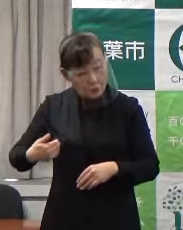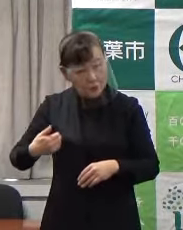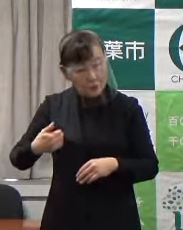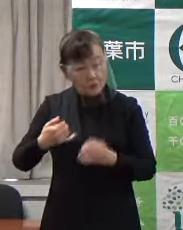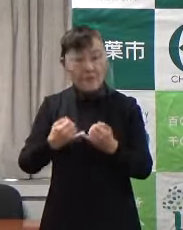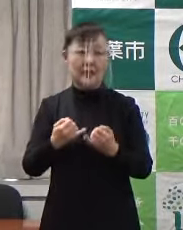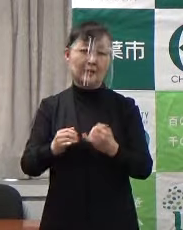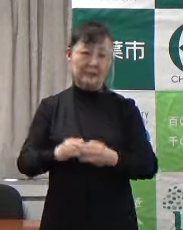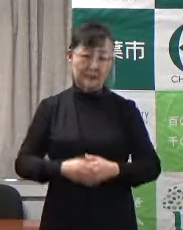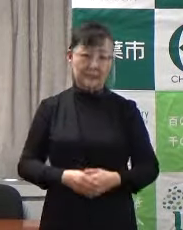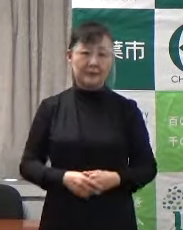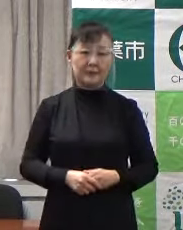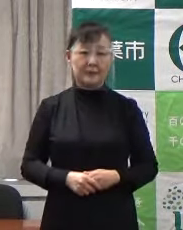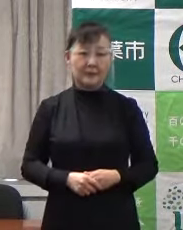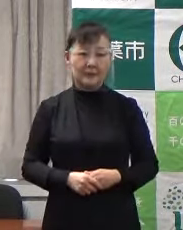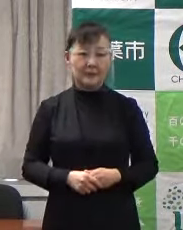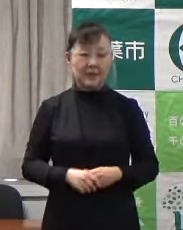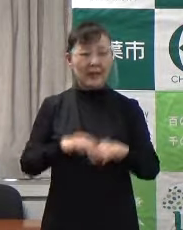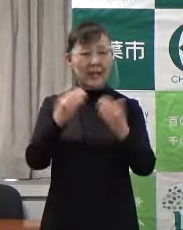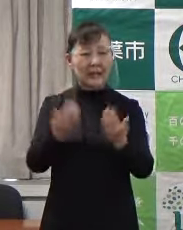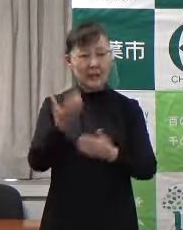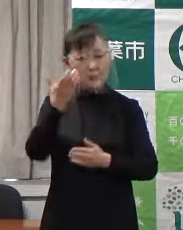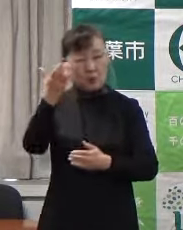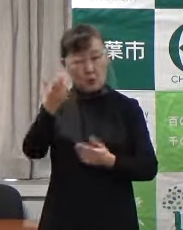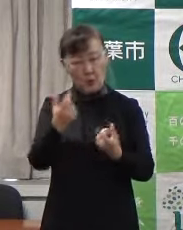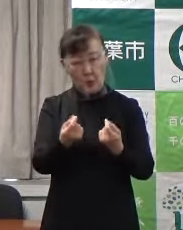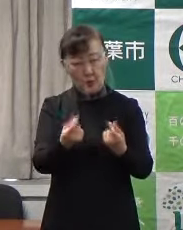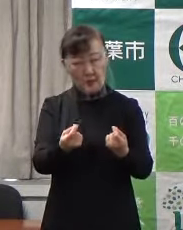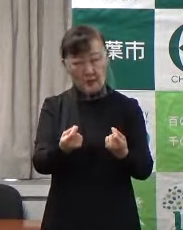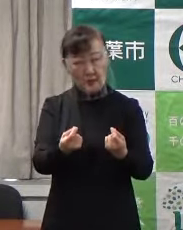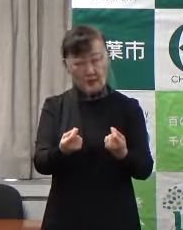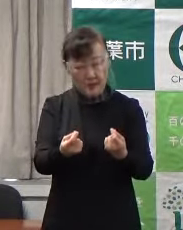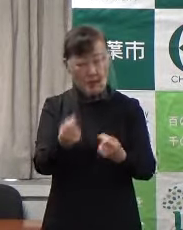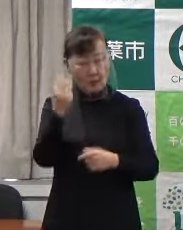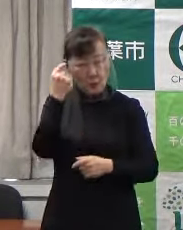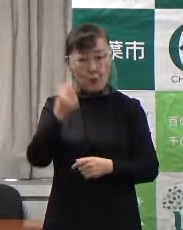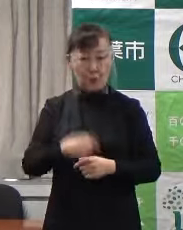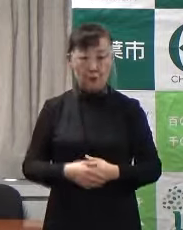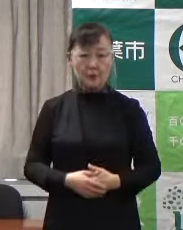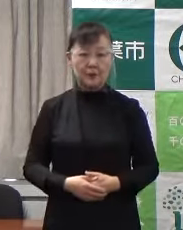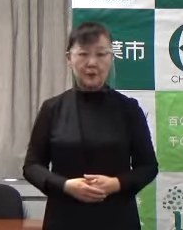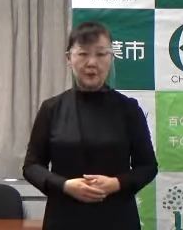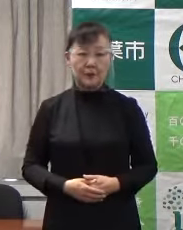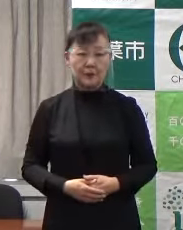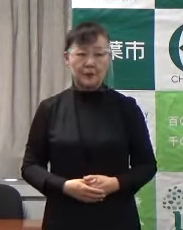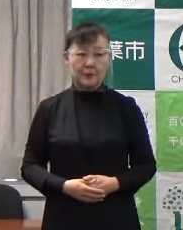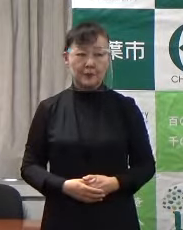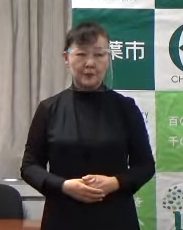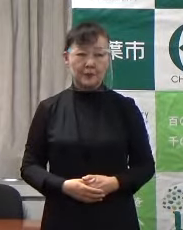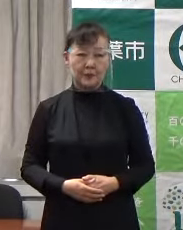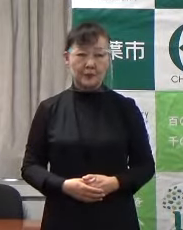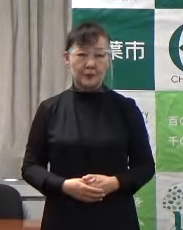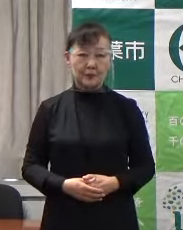じです、これは大体予想通りではもちろんあるんです